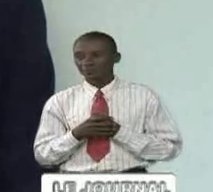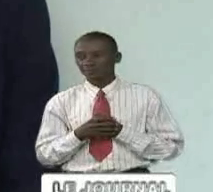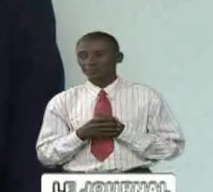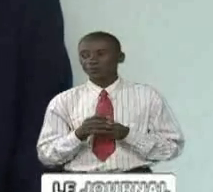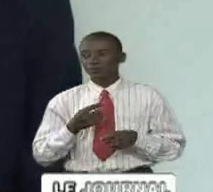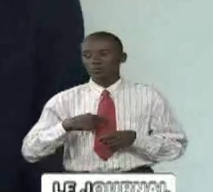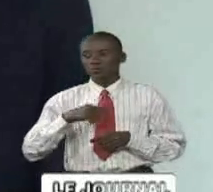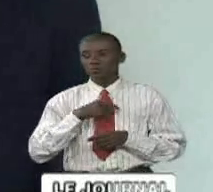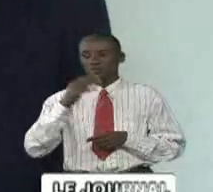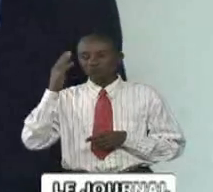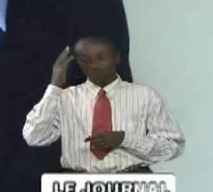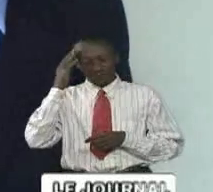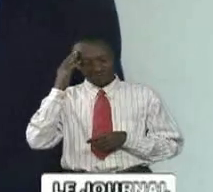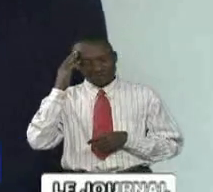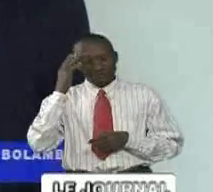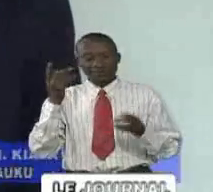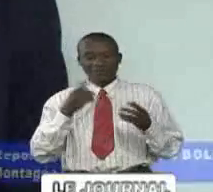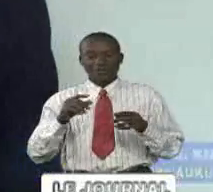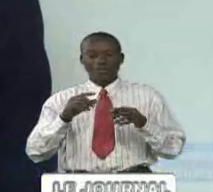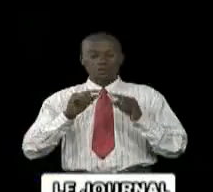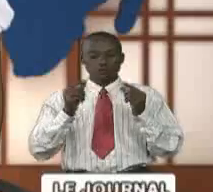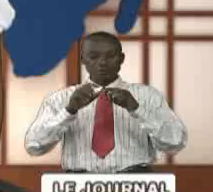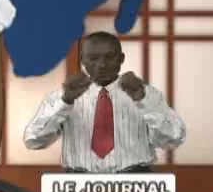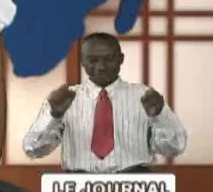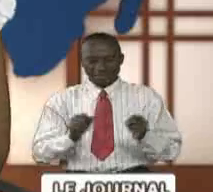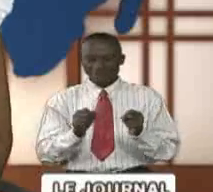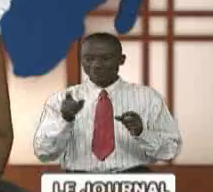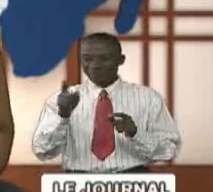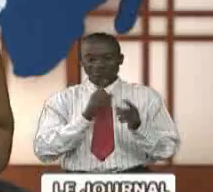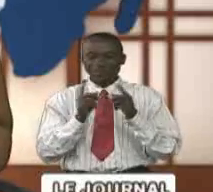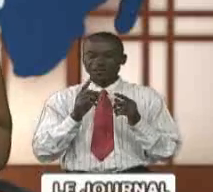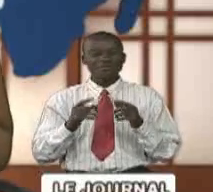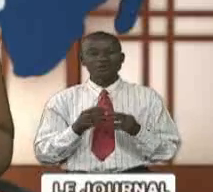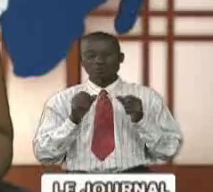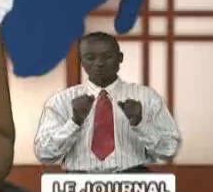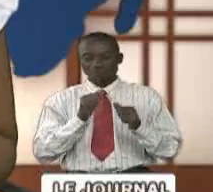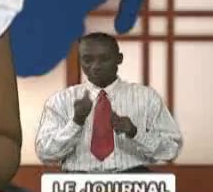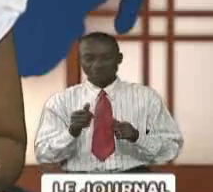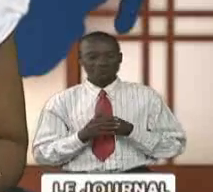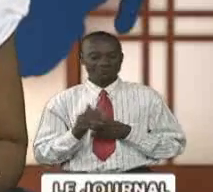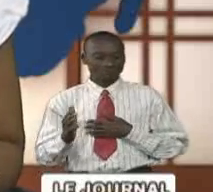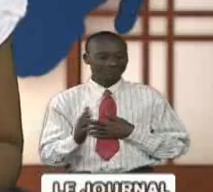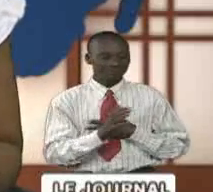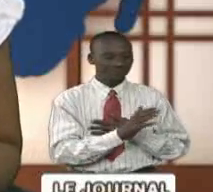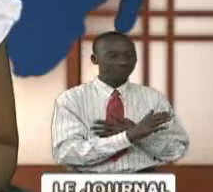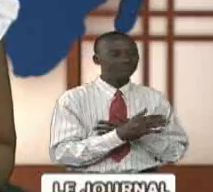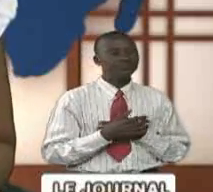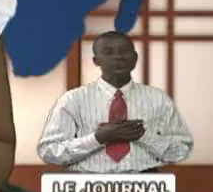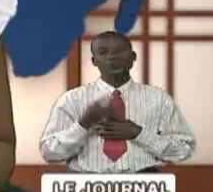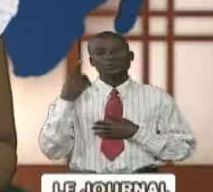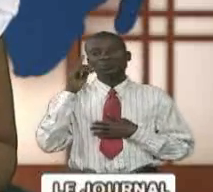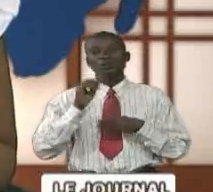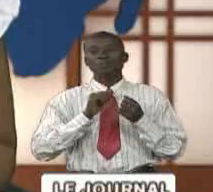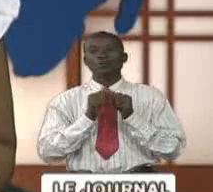que quand le syndicaliste n'est pas formé, il n'est pas du tout efficace. En vue d'améliorer les secteurs forestiers,